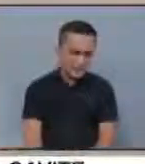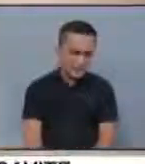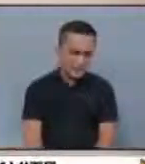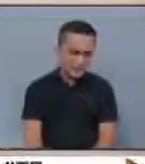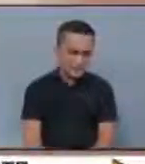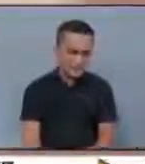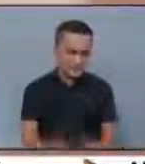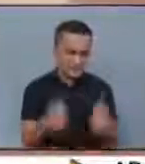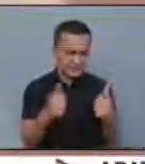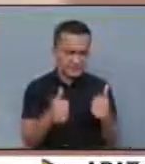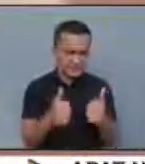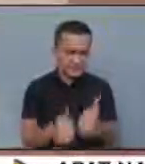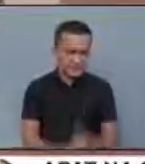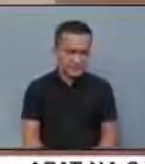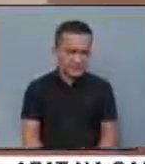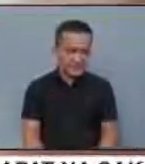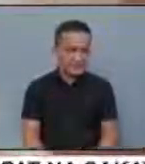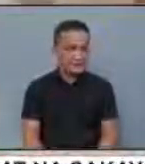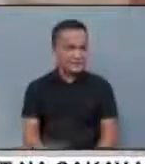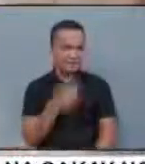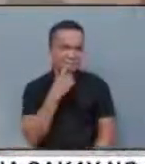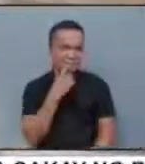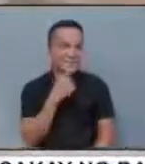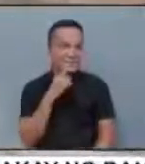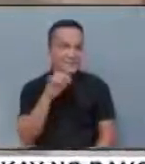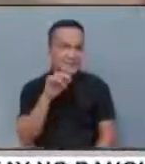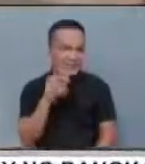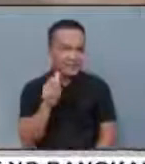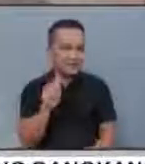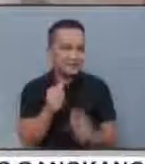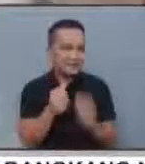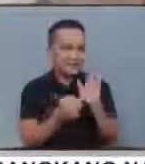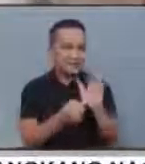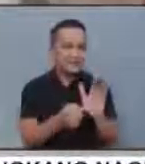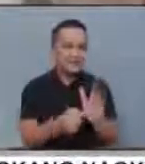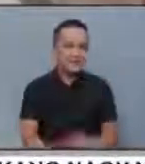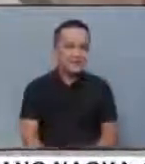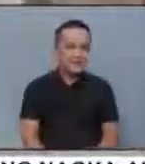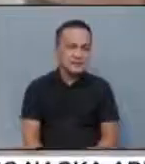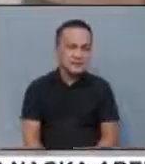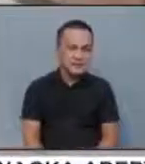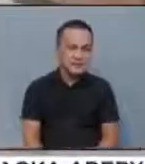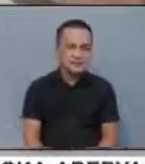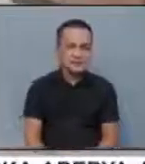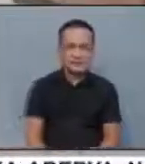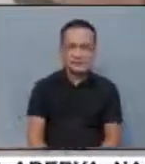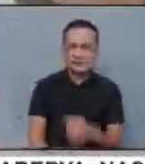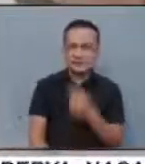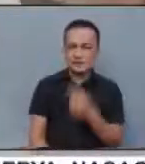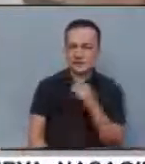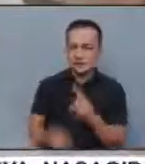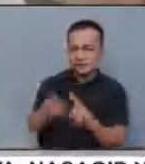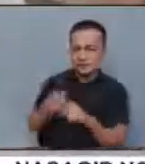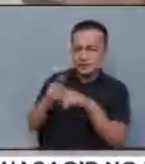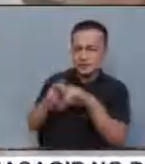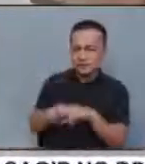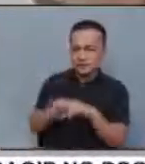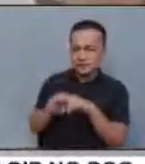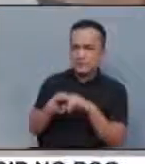Alright. Ayan na, Cyra. Pakitaan mo kami ng tricks mo. Tignan natin kung nasa mood na kahit umaga. Wow!